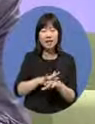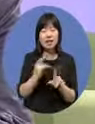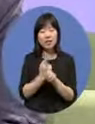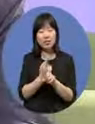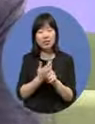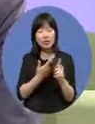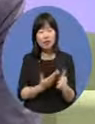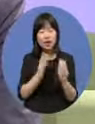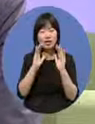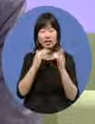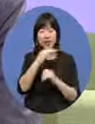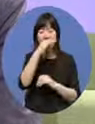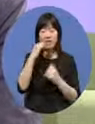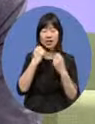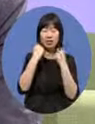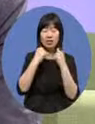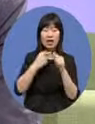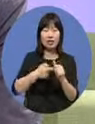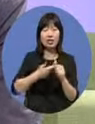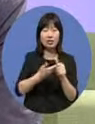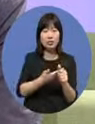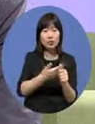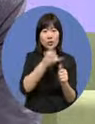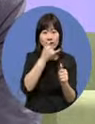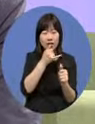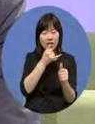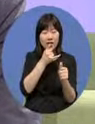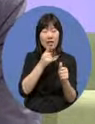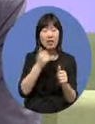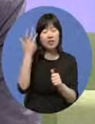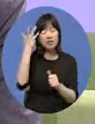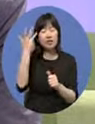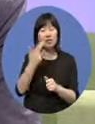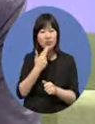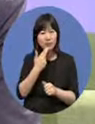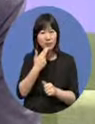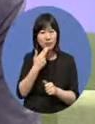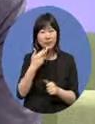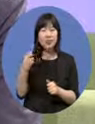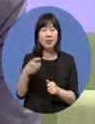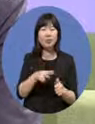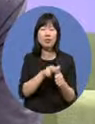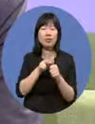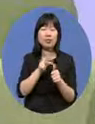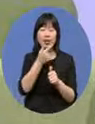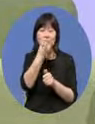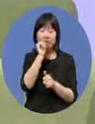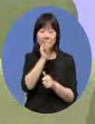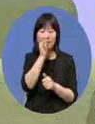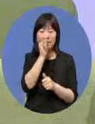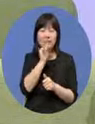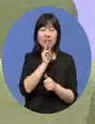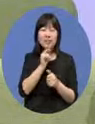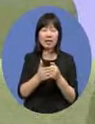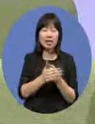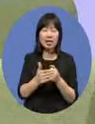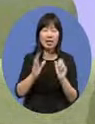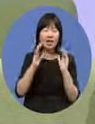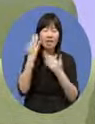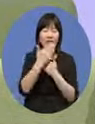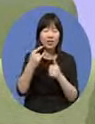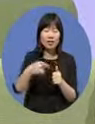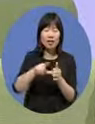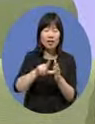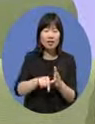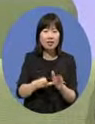잡아주고 아이에게 올바른 건강이 무엇인지를 알려주는 데 대해서는 철학도 없으시고 정보도 굉장히 부재하세요. 그러니까 아이의